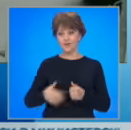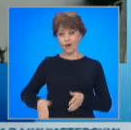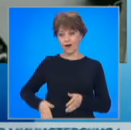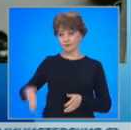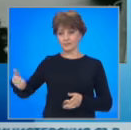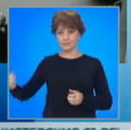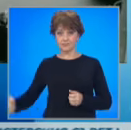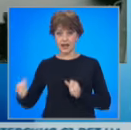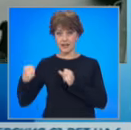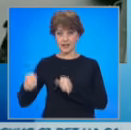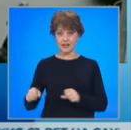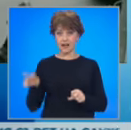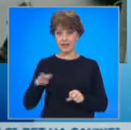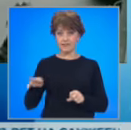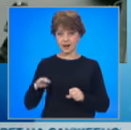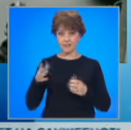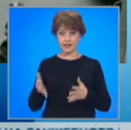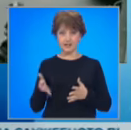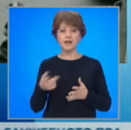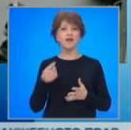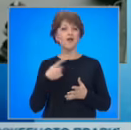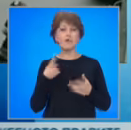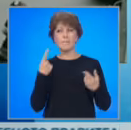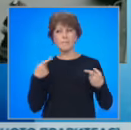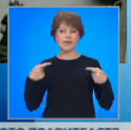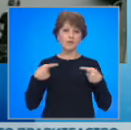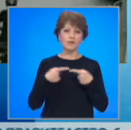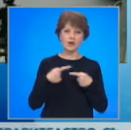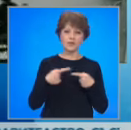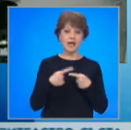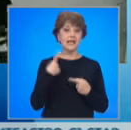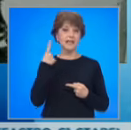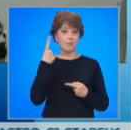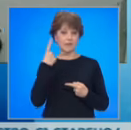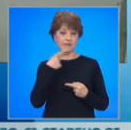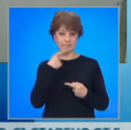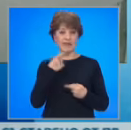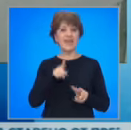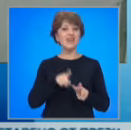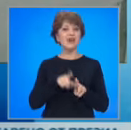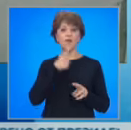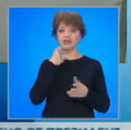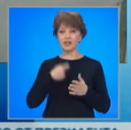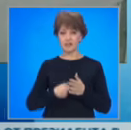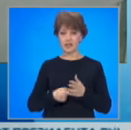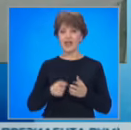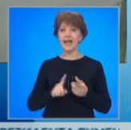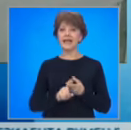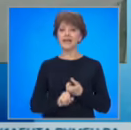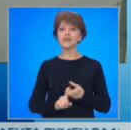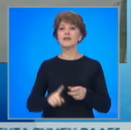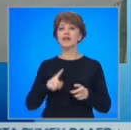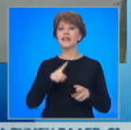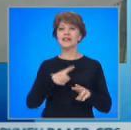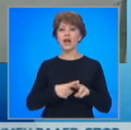момента на катастрофата. Той изпадна в няколко противоречия. Първото е, че за първи път Иванов твърди, че Кристиян Николов е шофирал автомобила